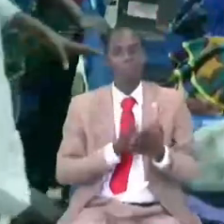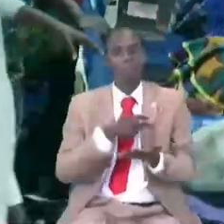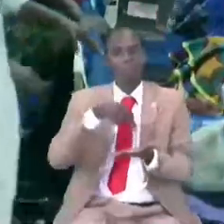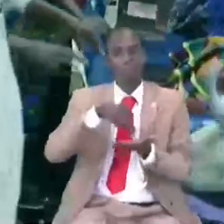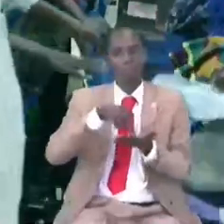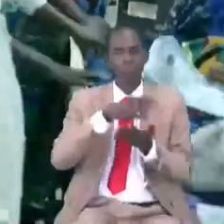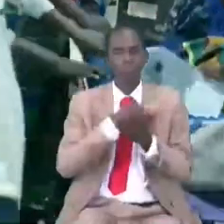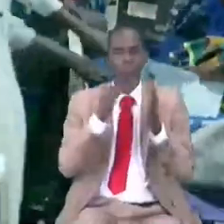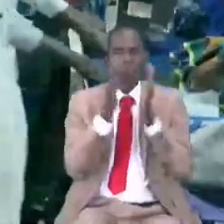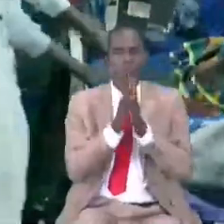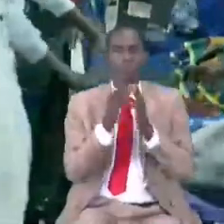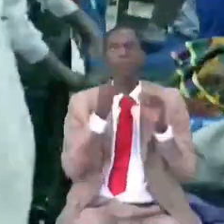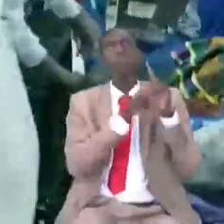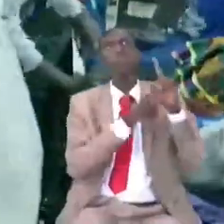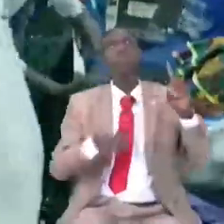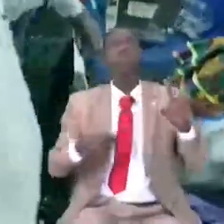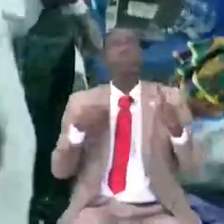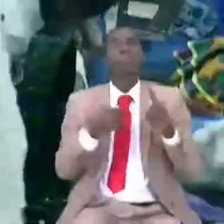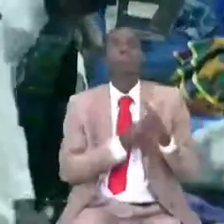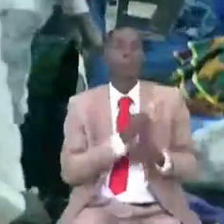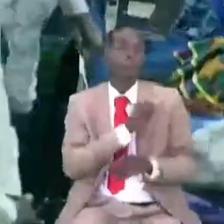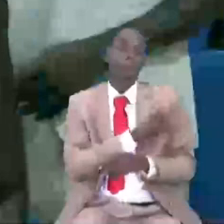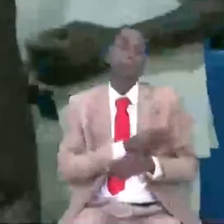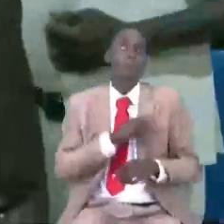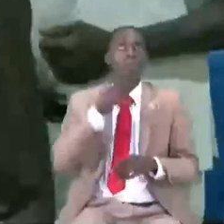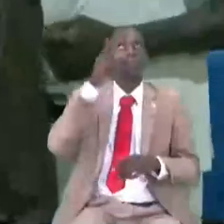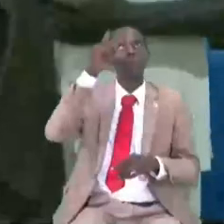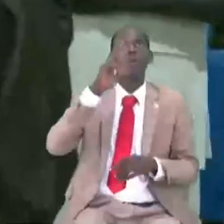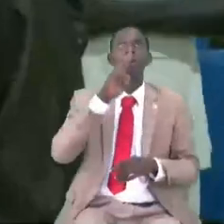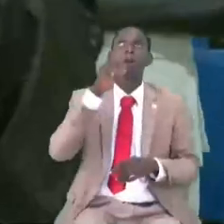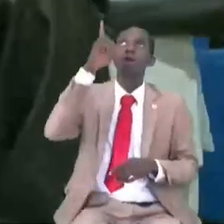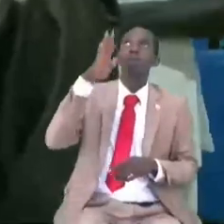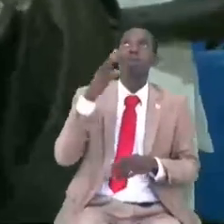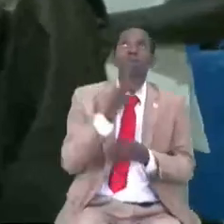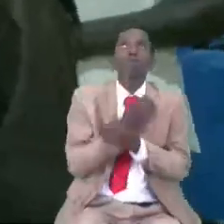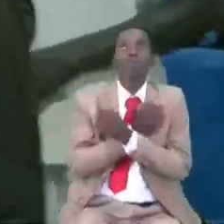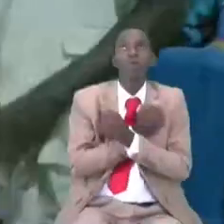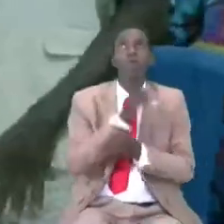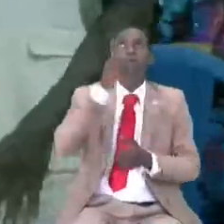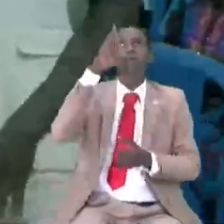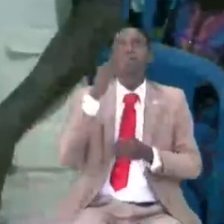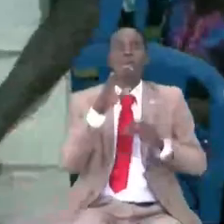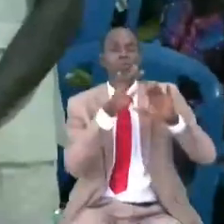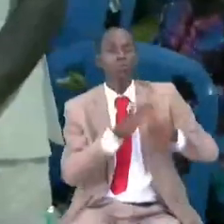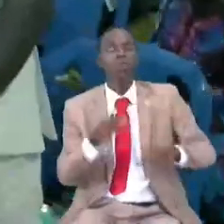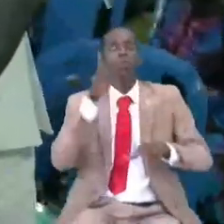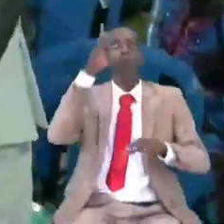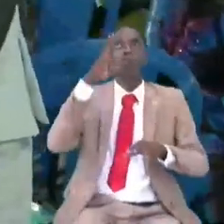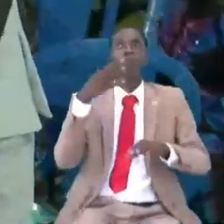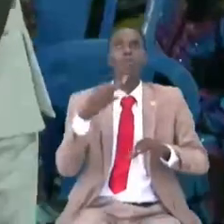que tu es un Dieu d'amour, Dieu de miséricorde, Dieu de compassion, et tu es un Dieu de bonté. Nous